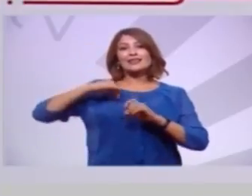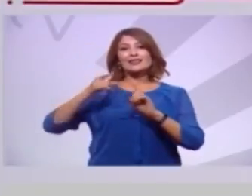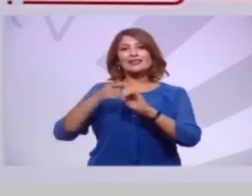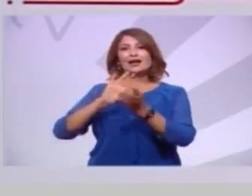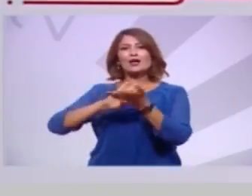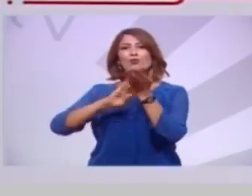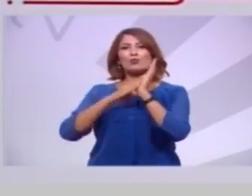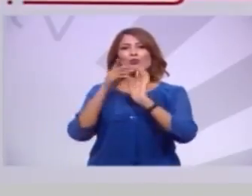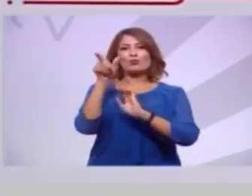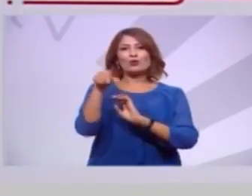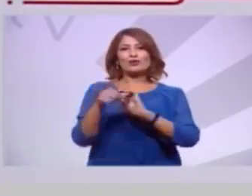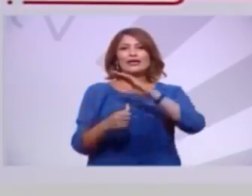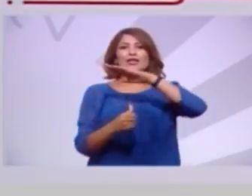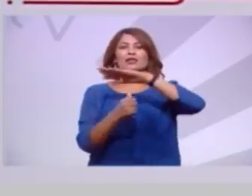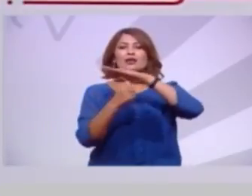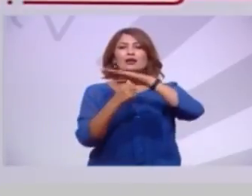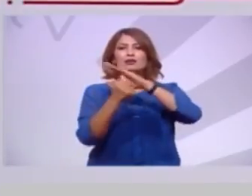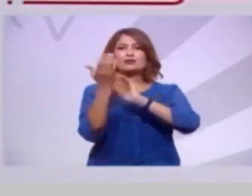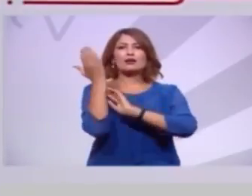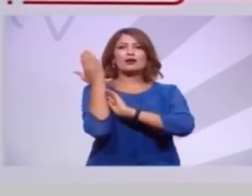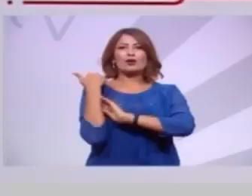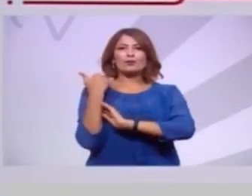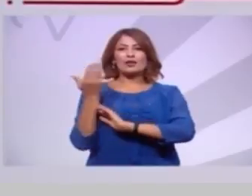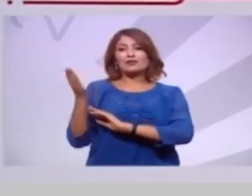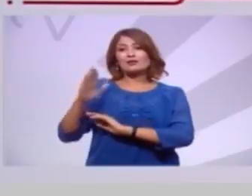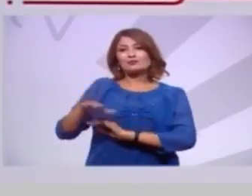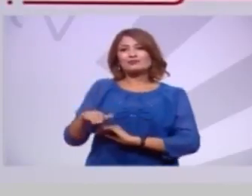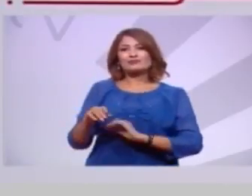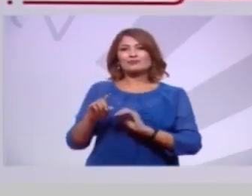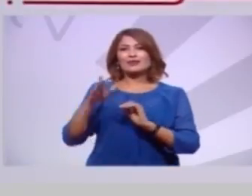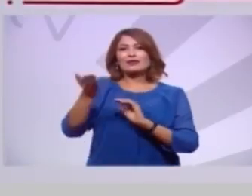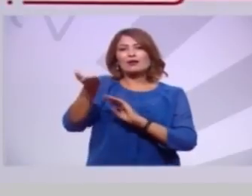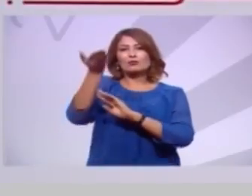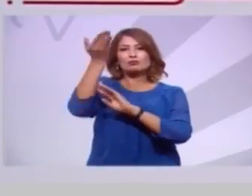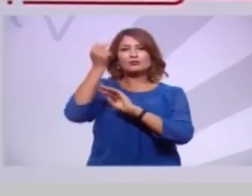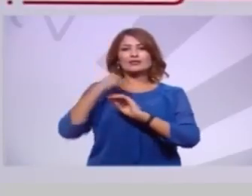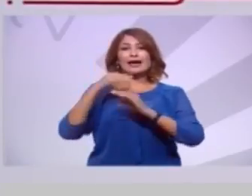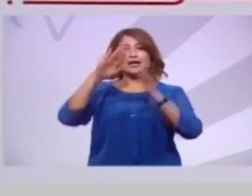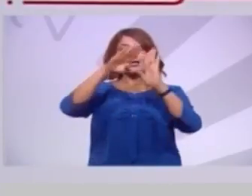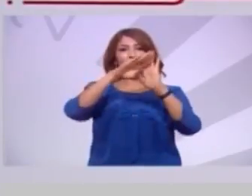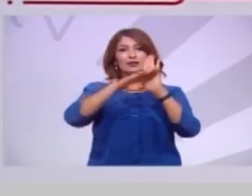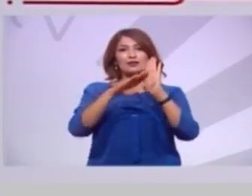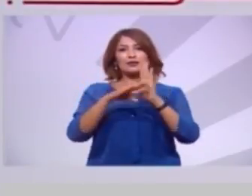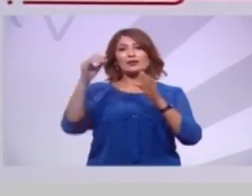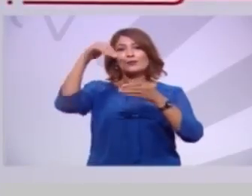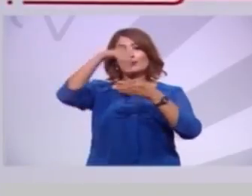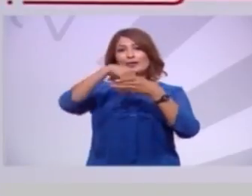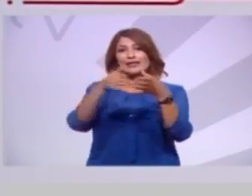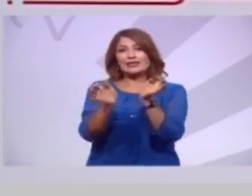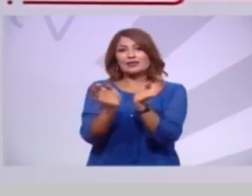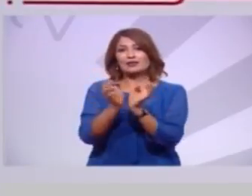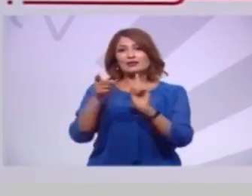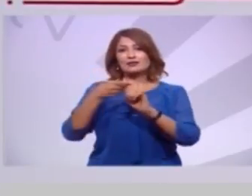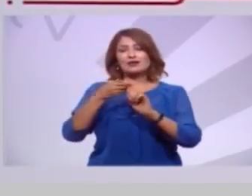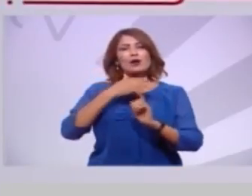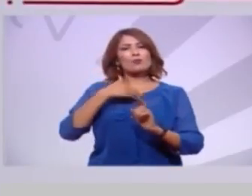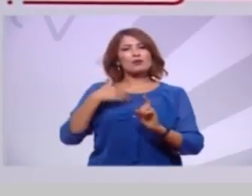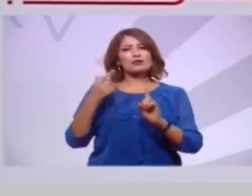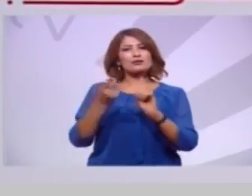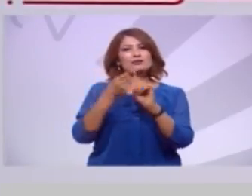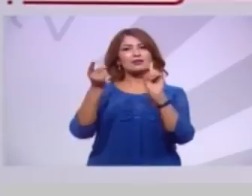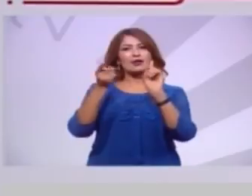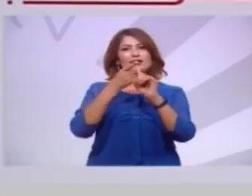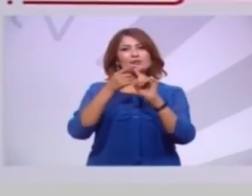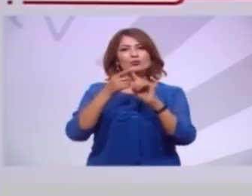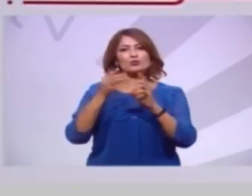الباجي قايد السبسي اليوم جينا ببرنامجنا قدموا لي منتخبنا الصحه وادرك